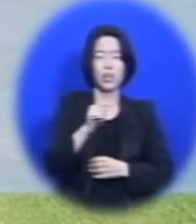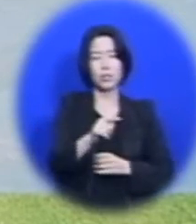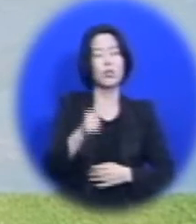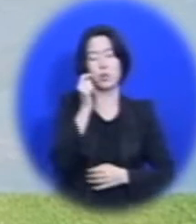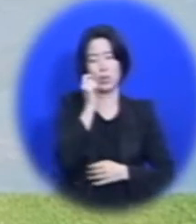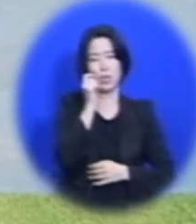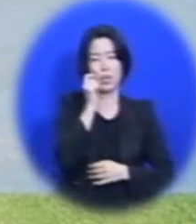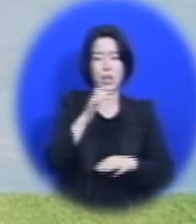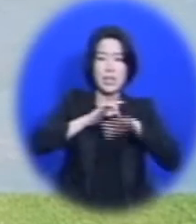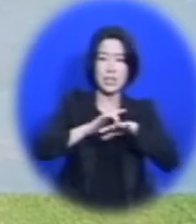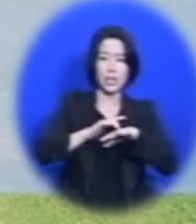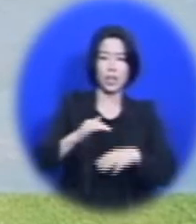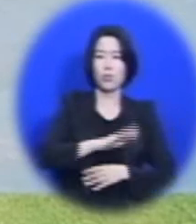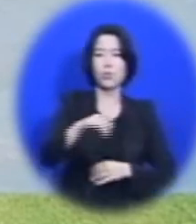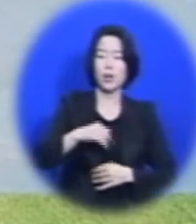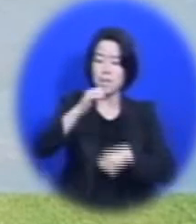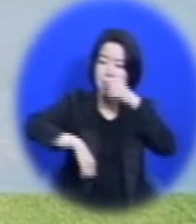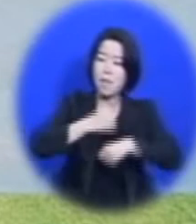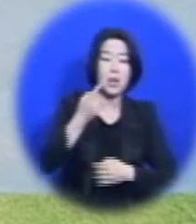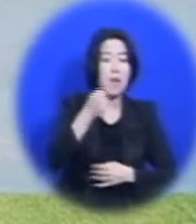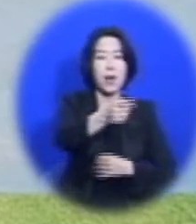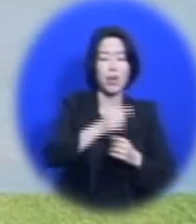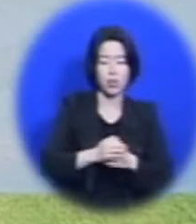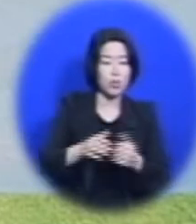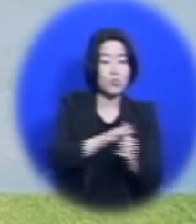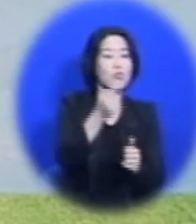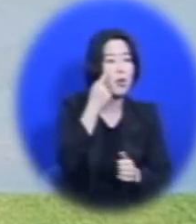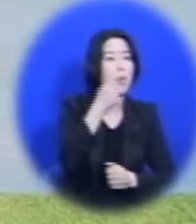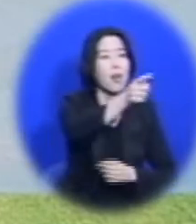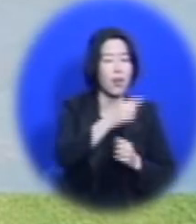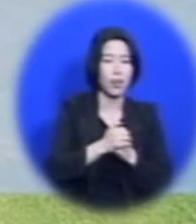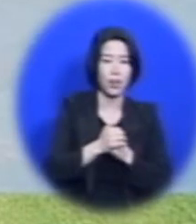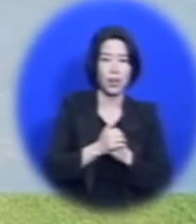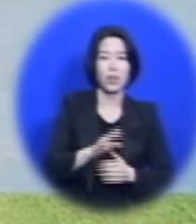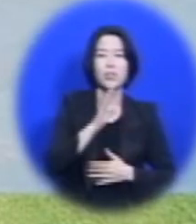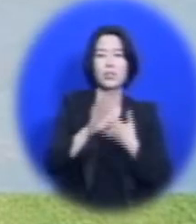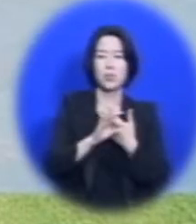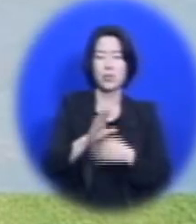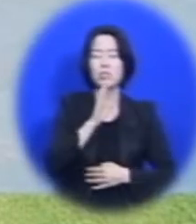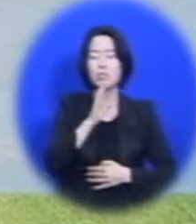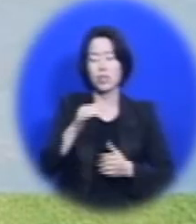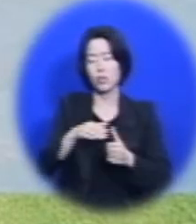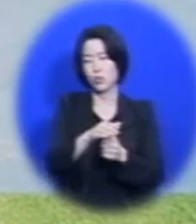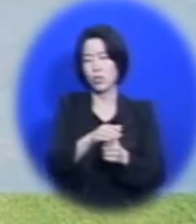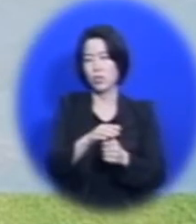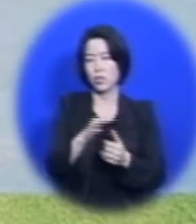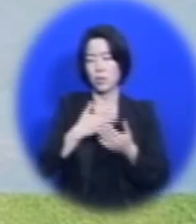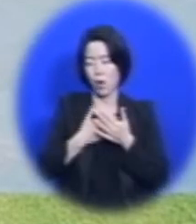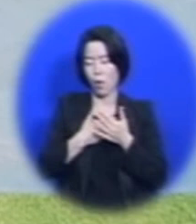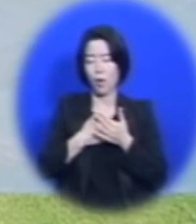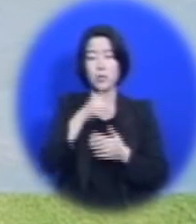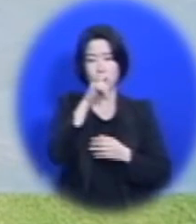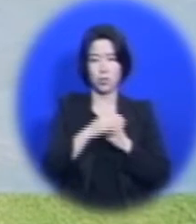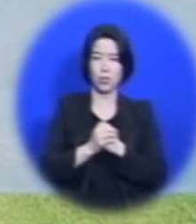거예요, 사탄에게. 우리 아들 마음대로 한번 해봐. 죽이려면 죽여봐. 그러면 진짜 죽일까봐 겁이 나는.